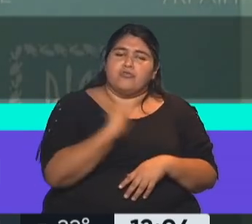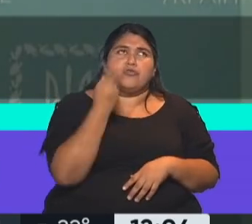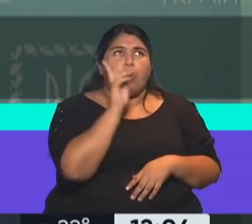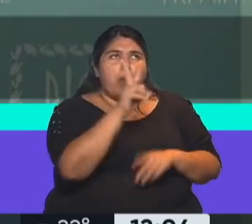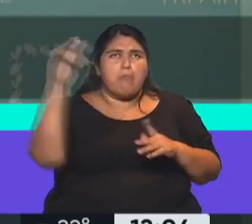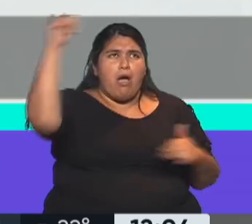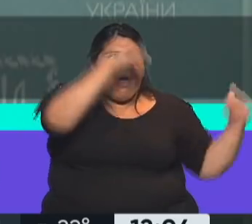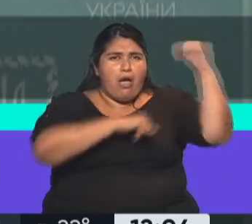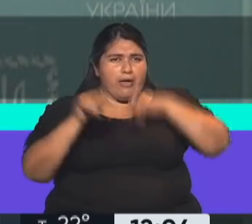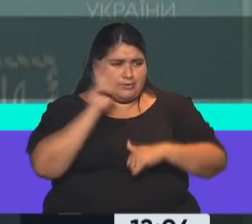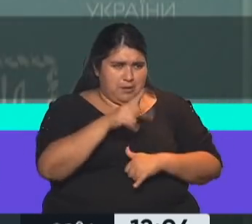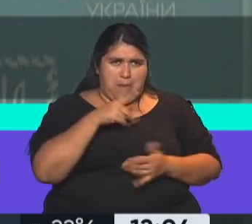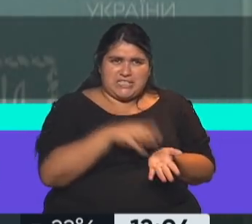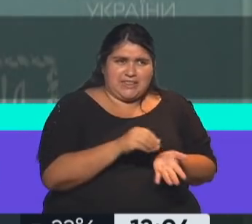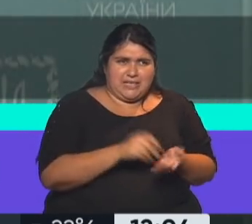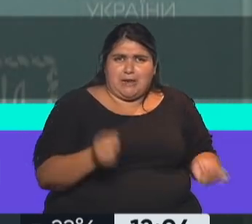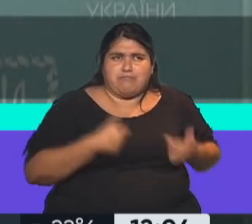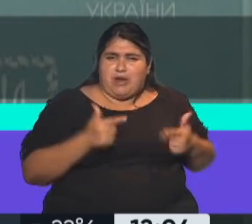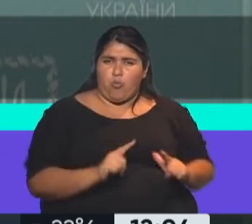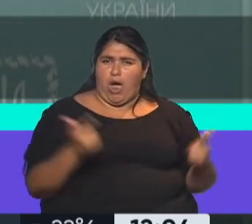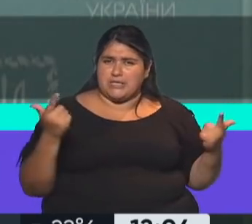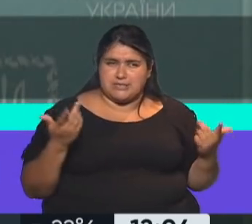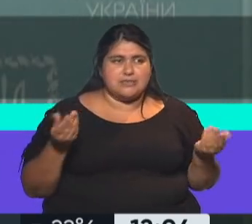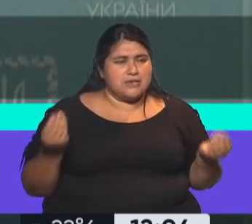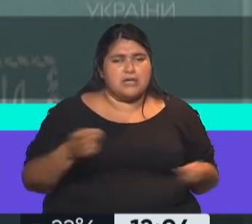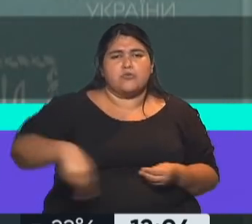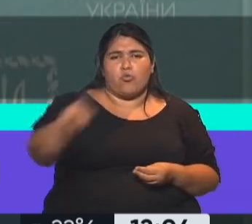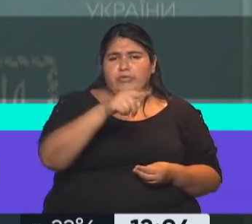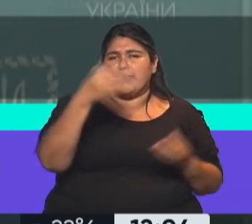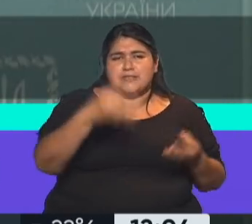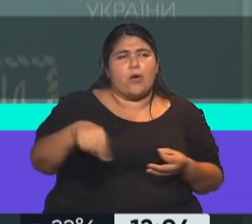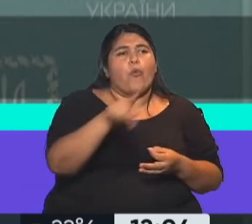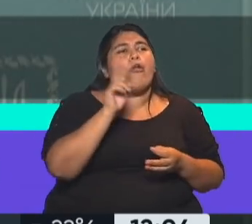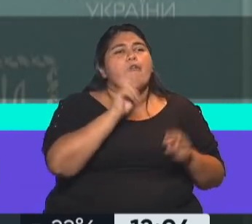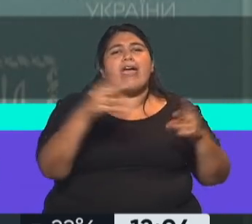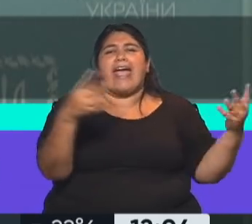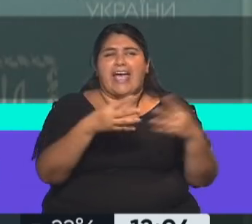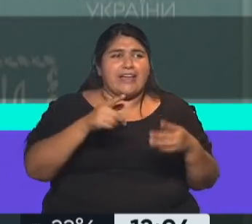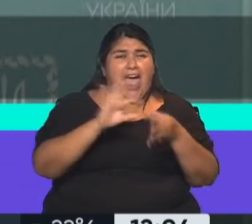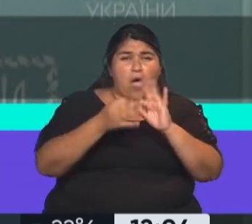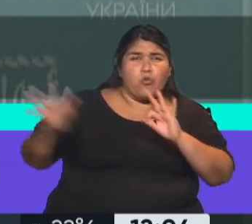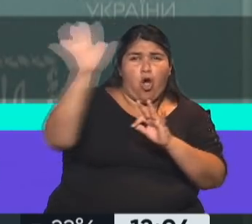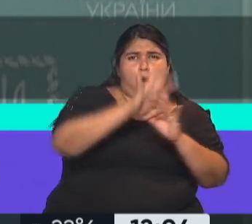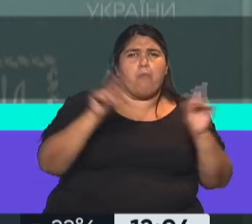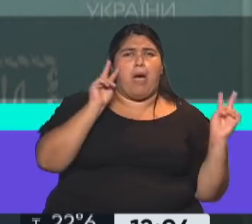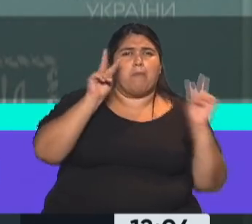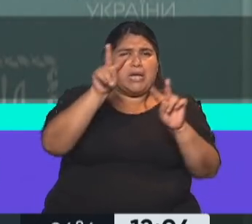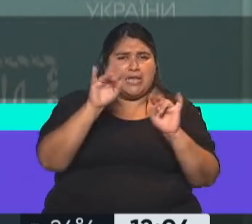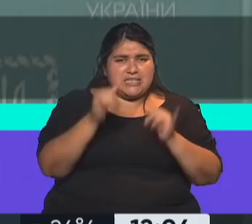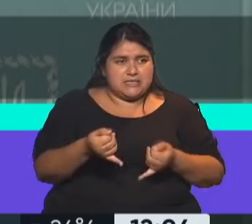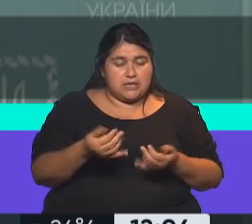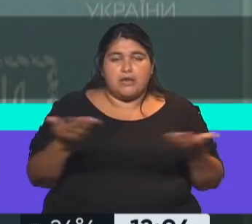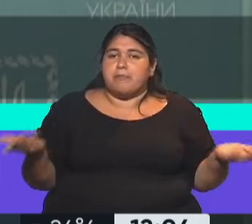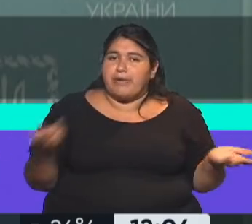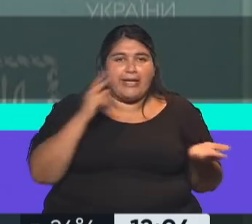цього недостатньо. Впевнений, ви це бачите. Ви всі. Вся Європа. Але ми не